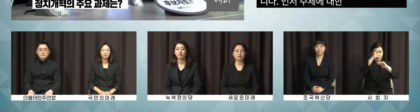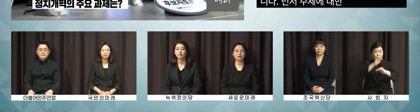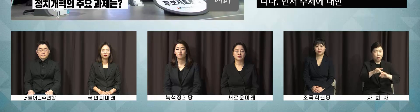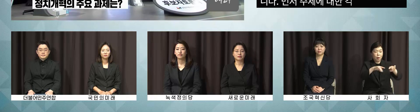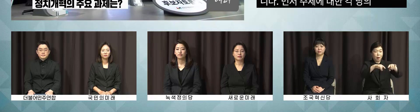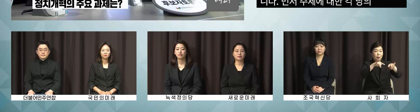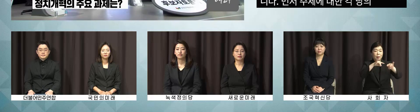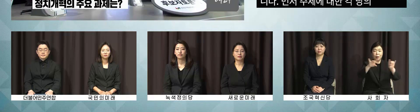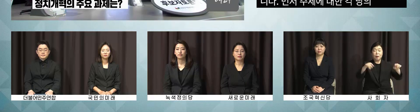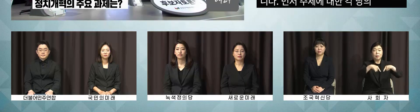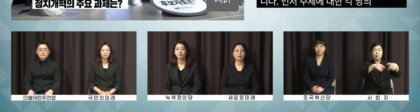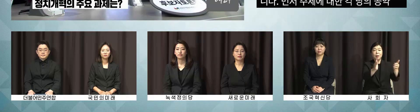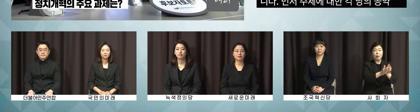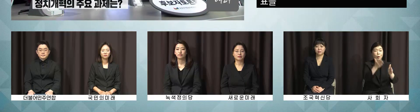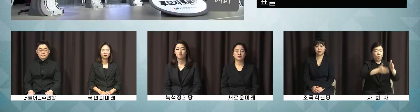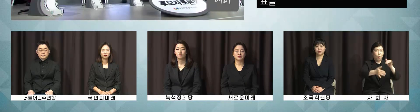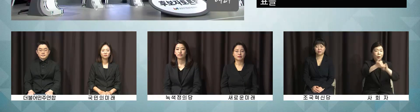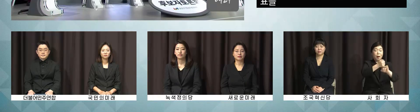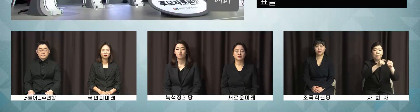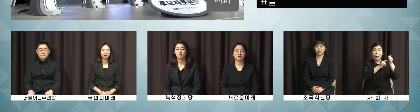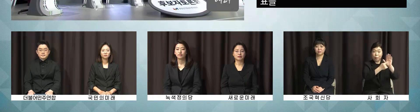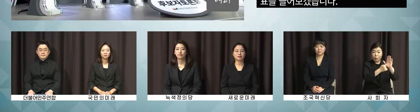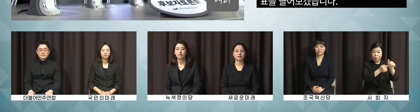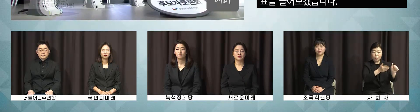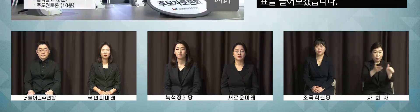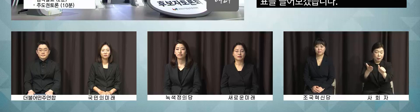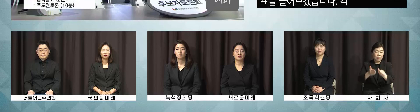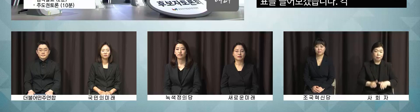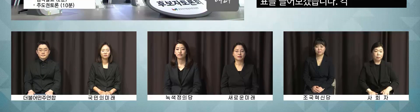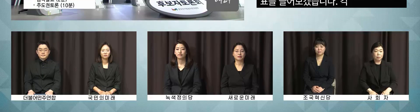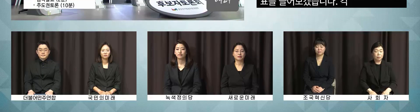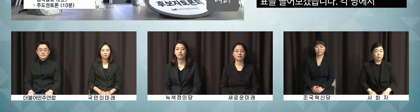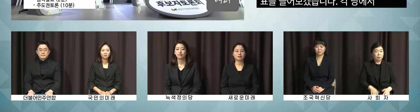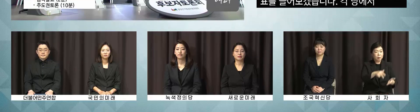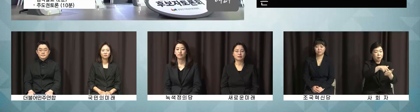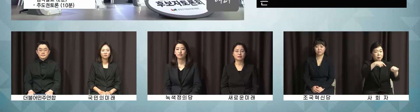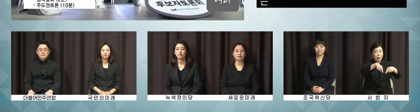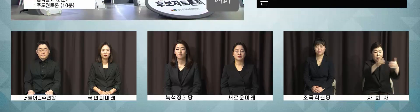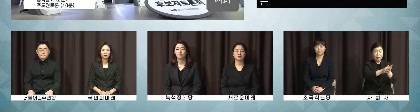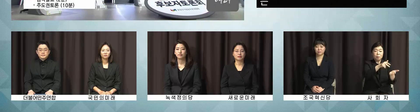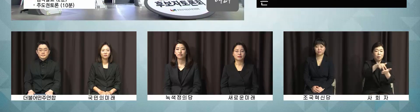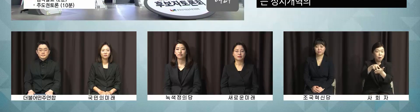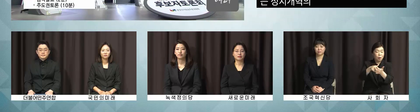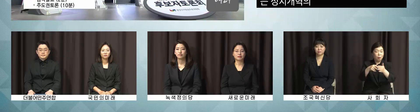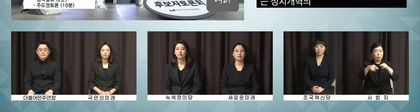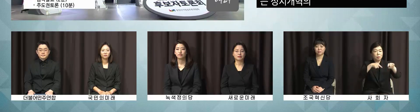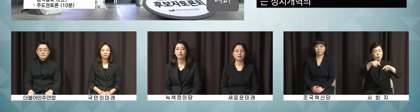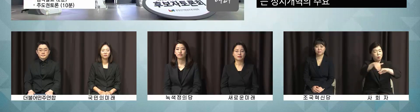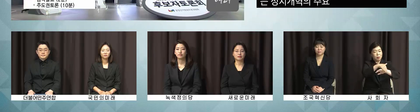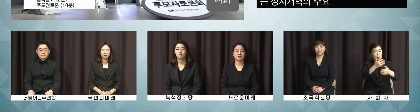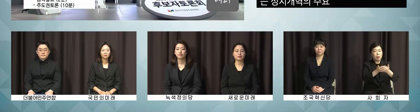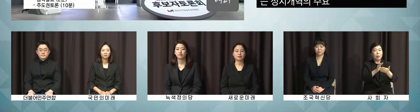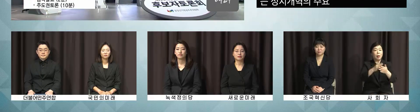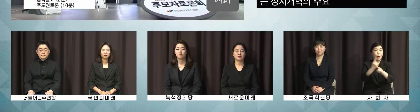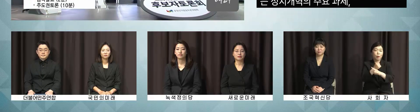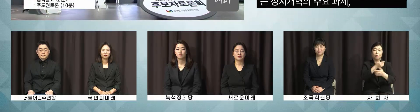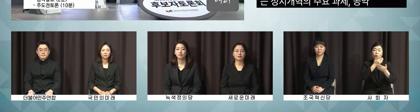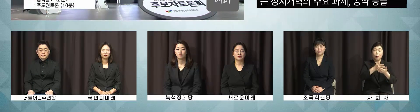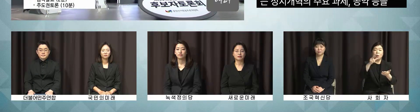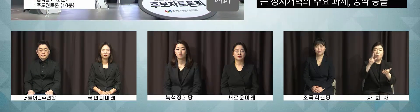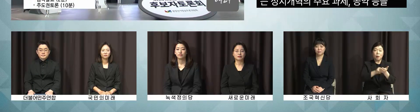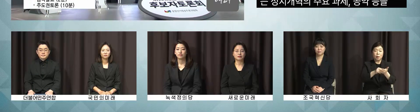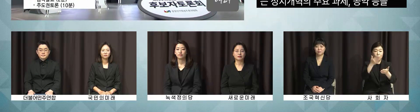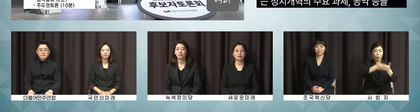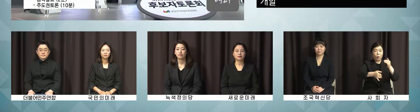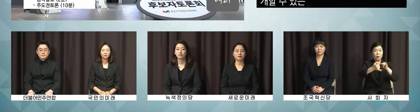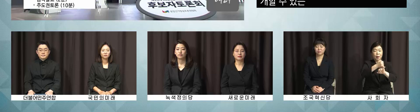당의 공약 발표를 들어보겠습니다. 각 당에서 생각하는 정치개혁의 주요 과제, 공약 등을 소개할 수